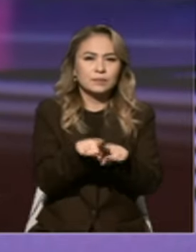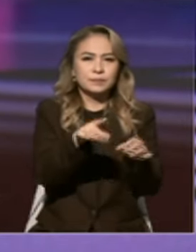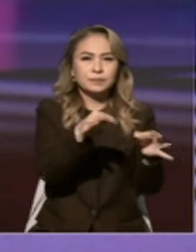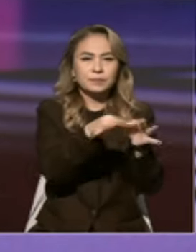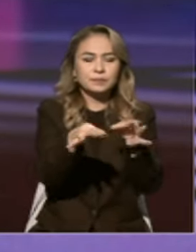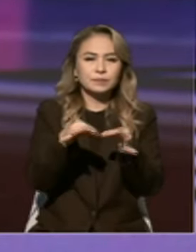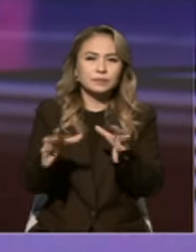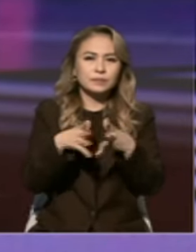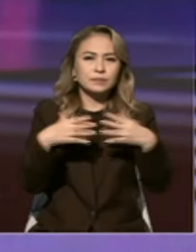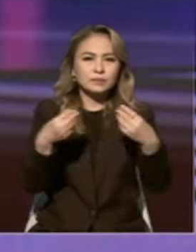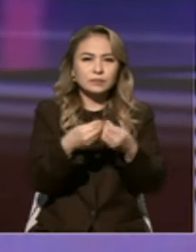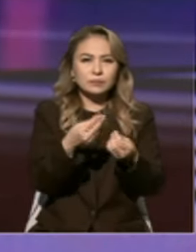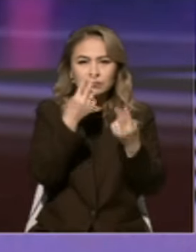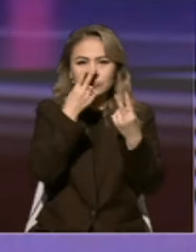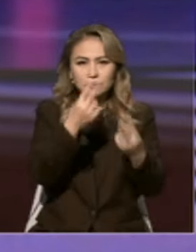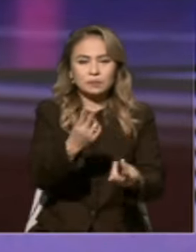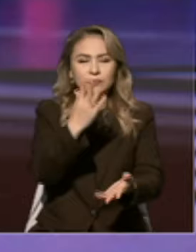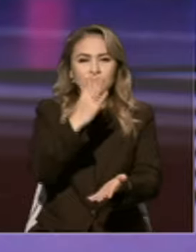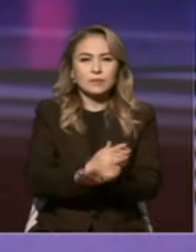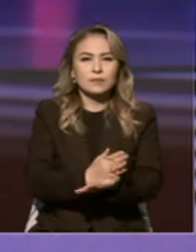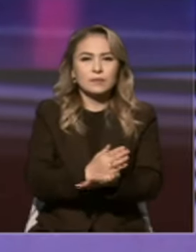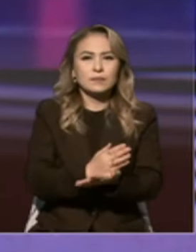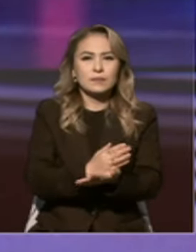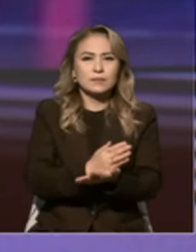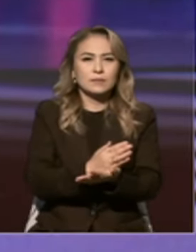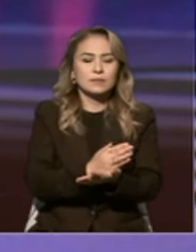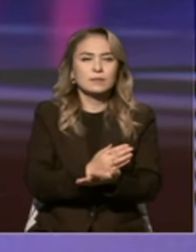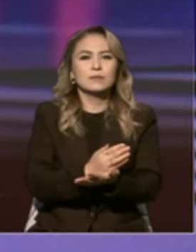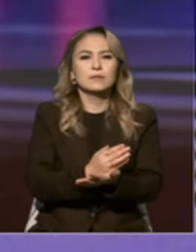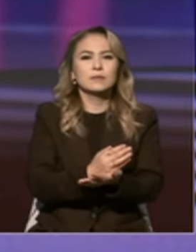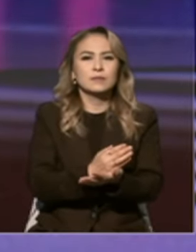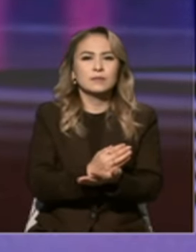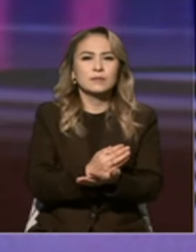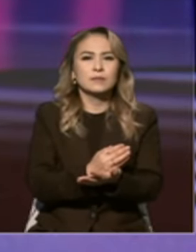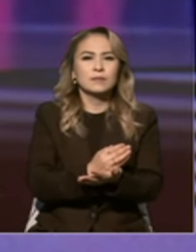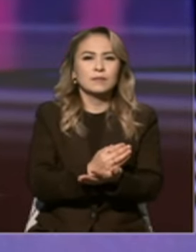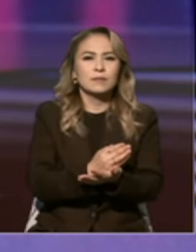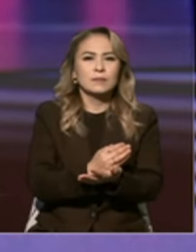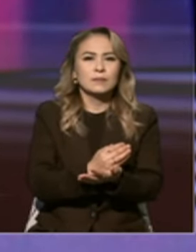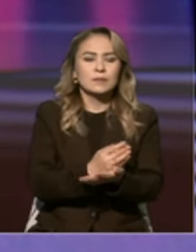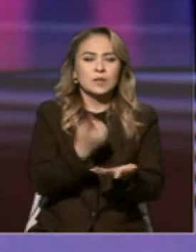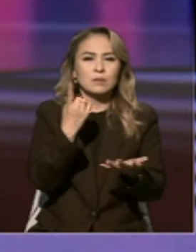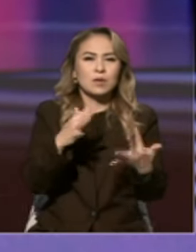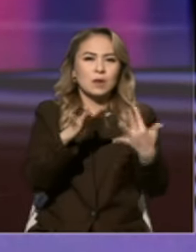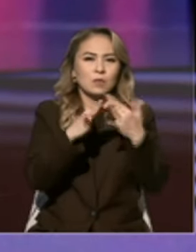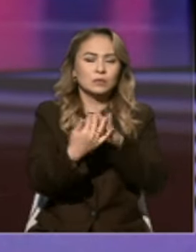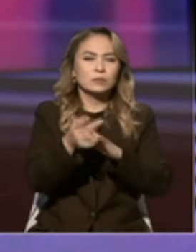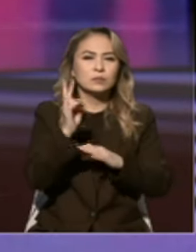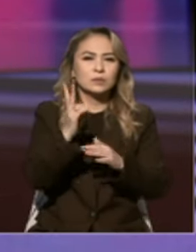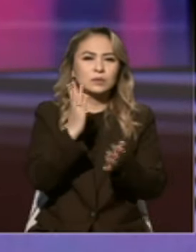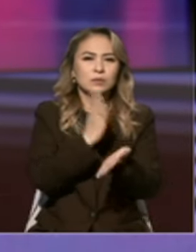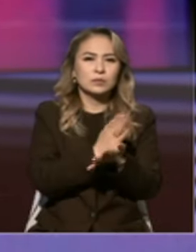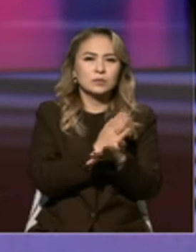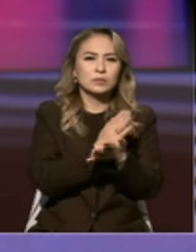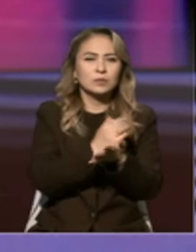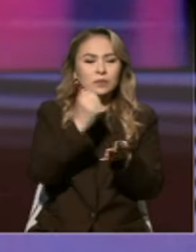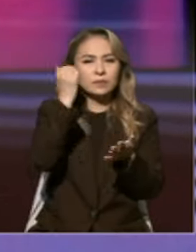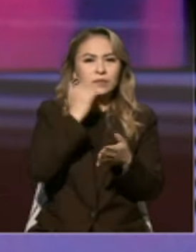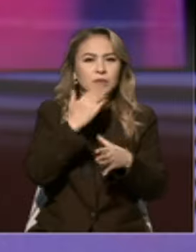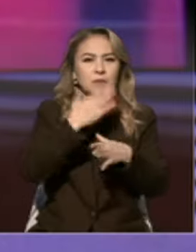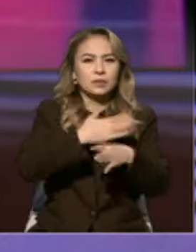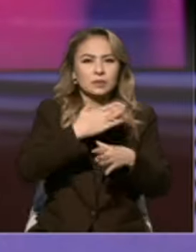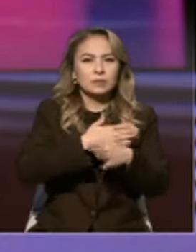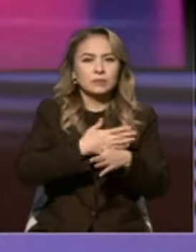өмірлік отбасындағы тәрбие, жаңағы біз айтып отқан еріктілердің жұмысы сол ғой. Мысал үшін бір ауылда кімнің баласы жоқ, қартайған кісілер